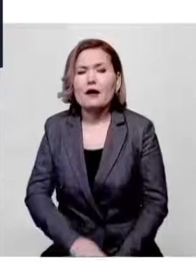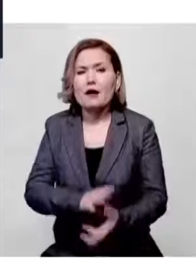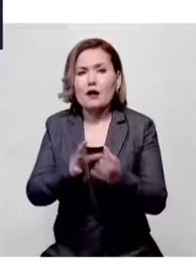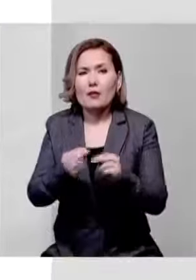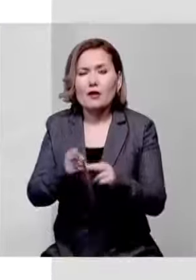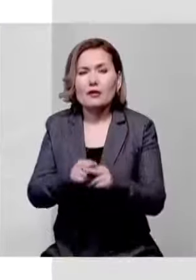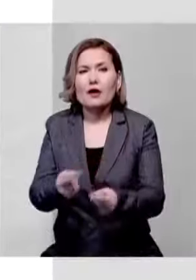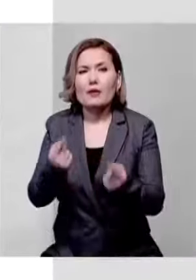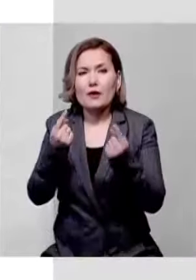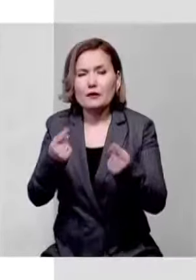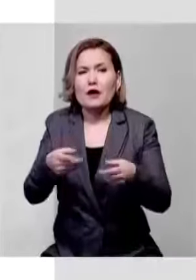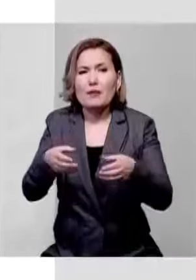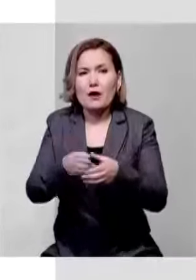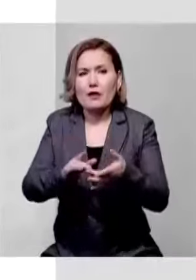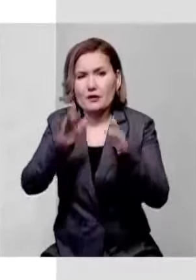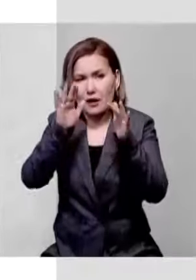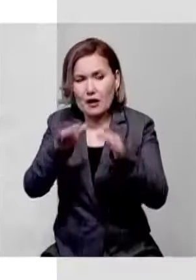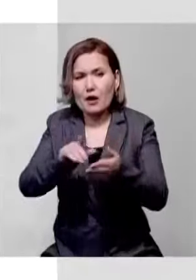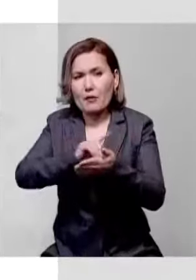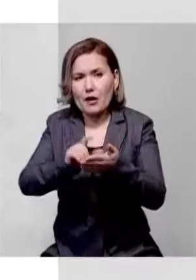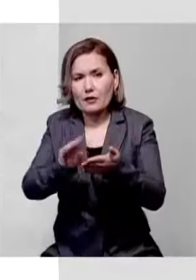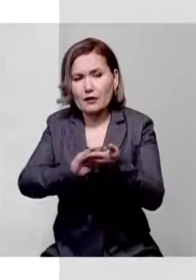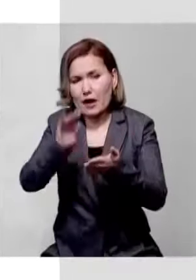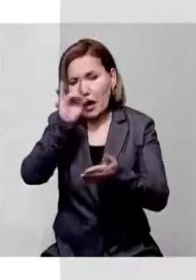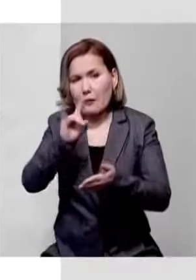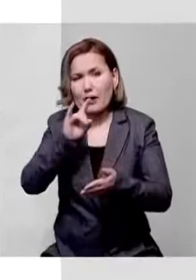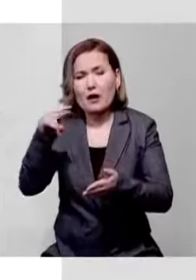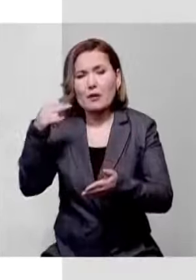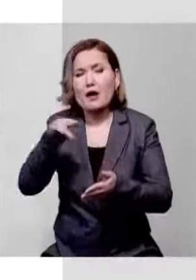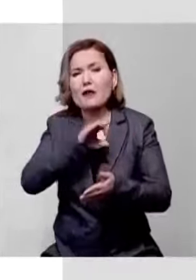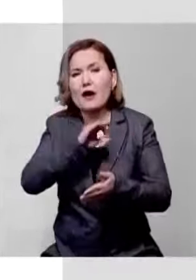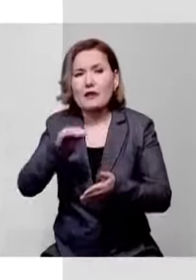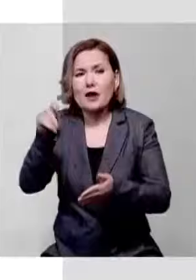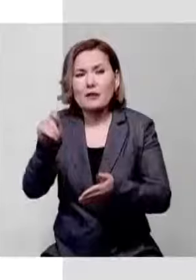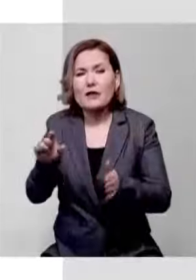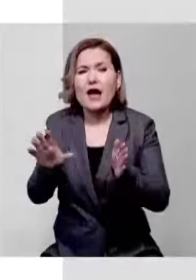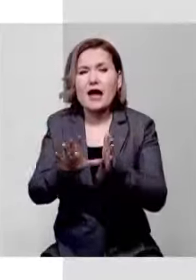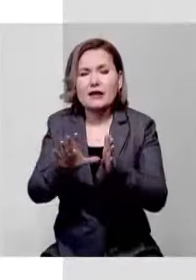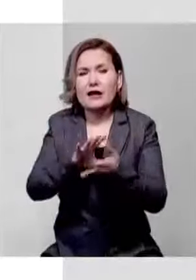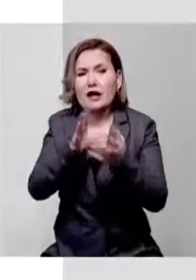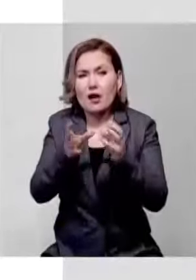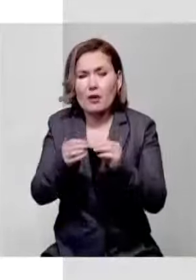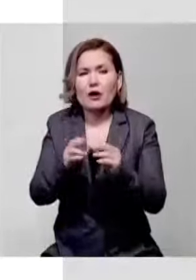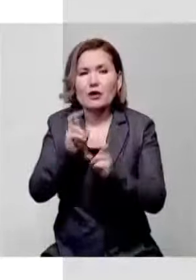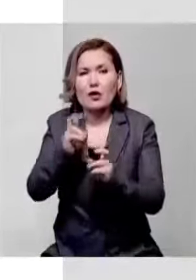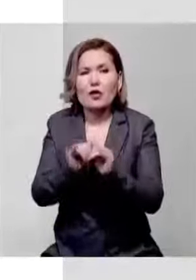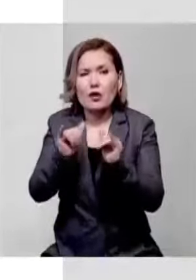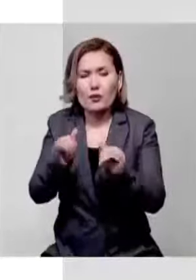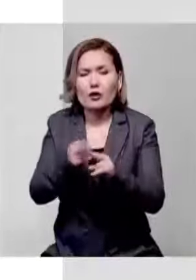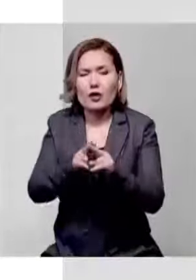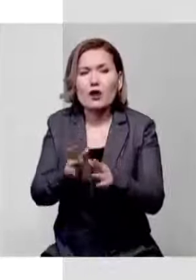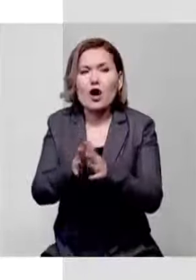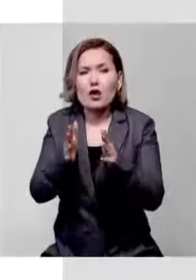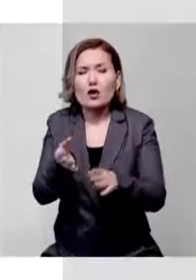and the Global Trends сайтындағы мақалада Қазақстан президентінің ресми сапары энергетикалық секторды дамытуға деген